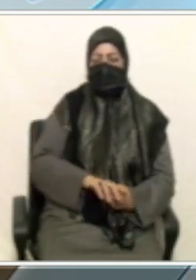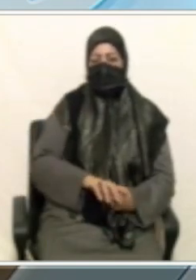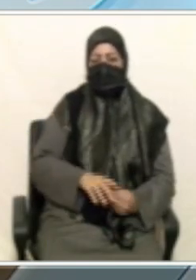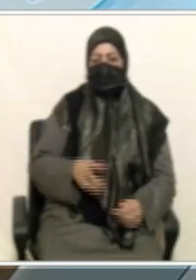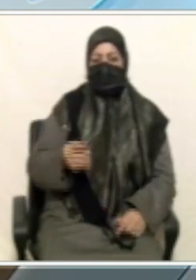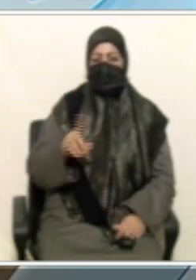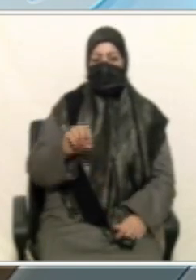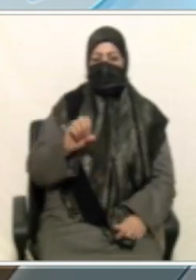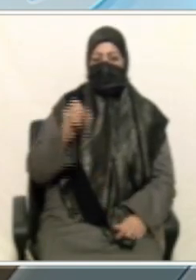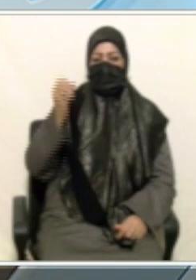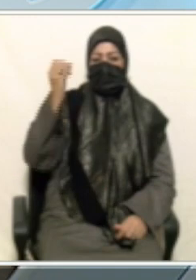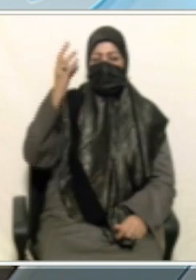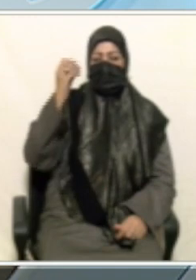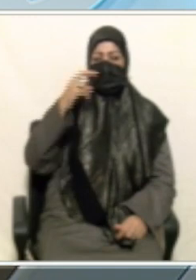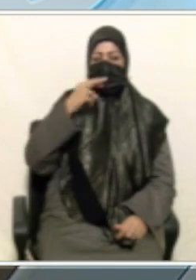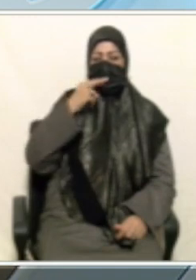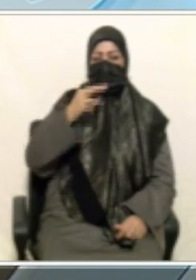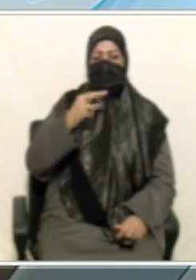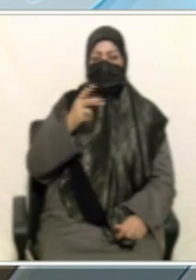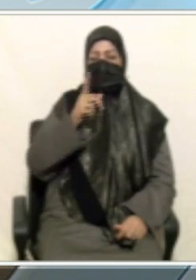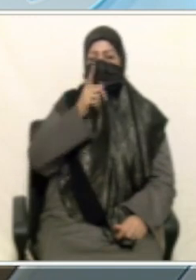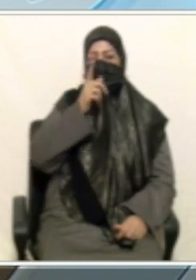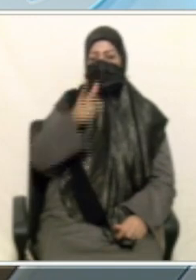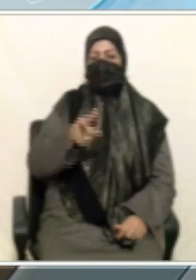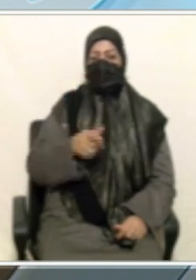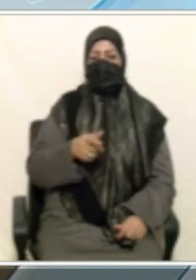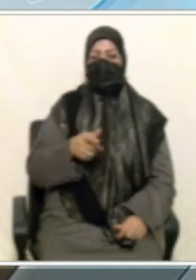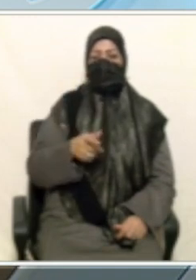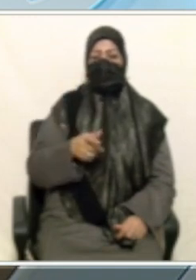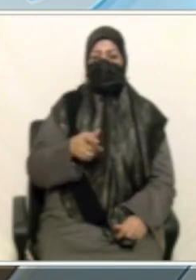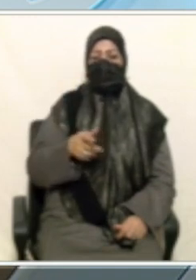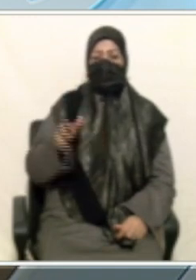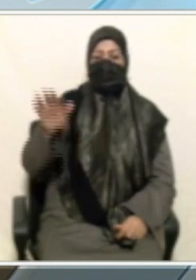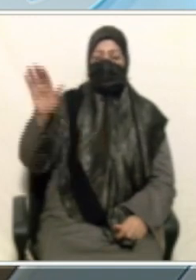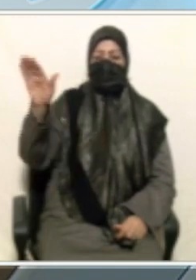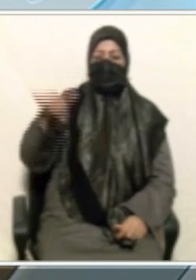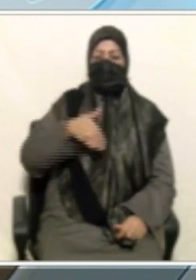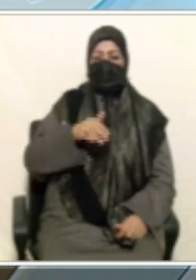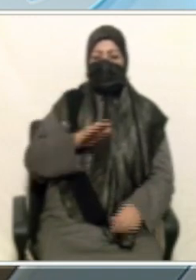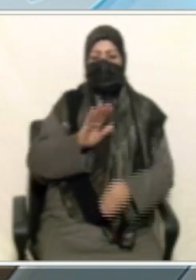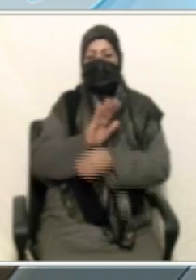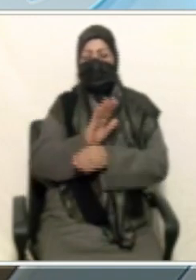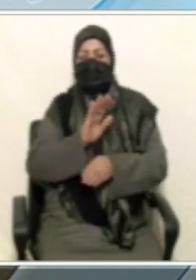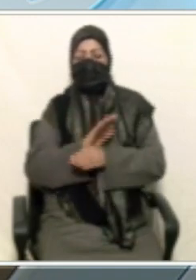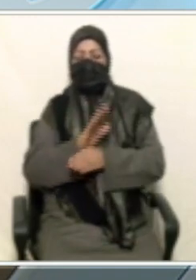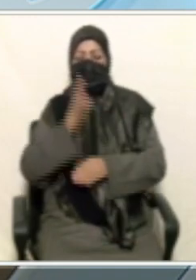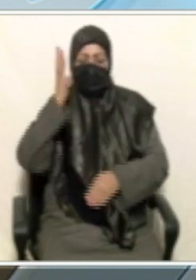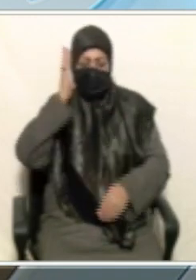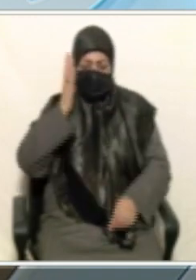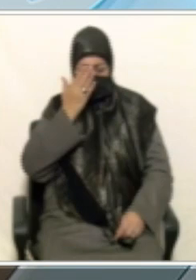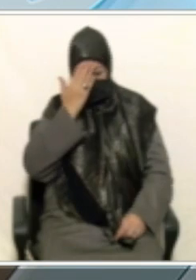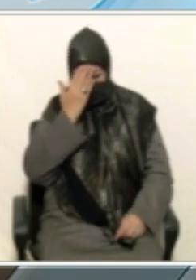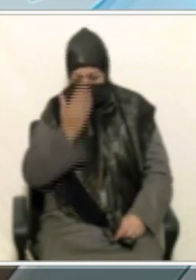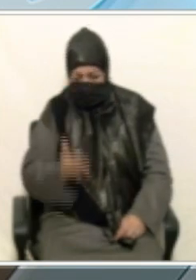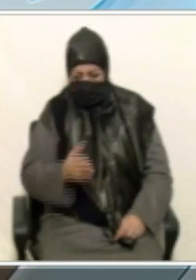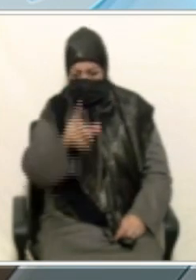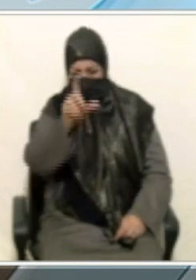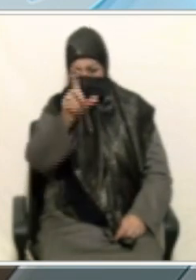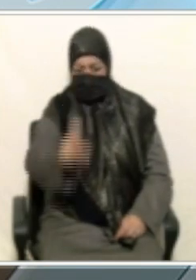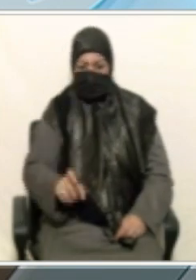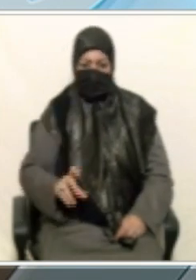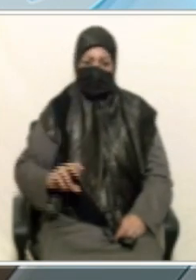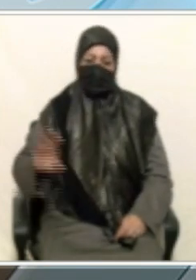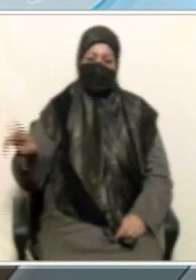يقول: لحقت على العصر والإمام راكع، هكذا قال وكبرت، وعندما